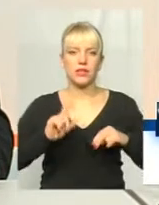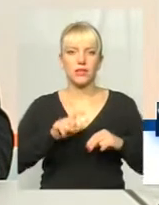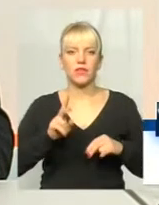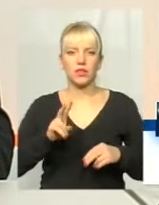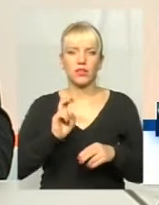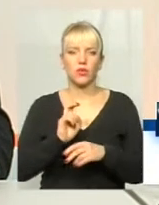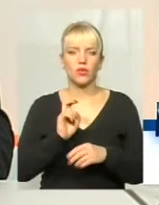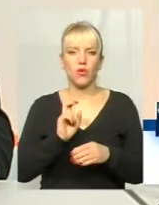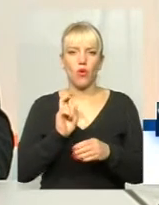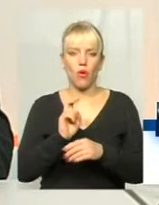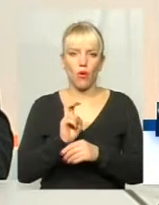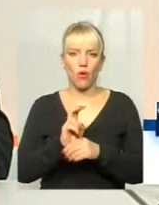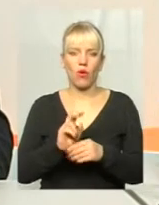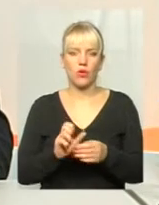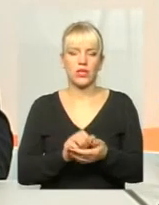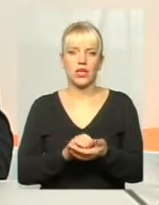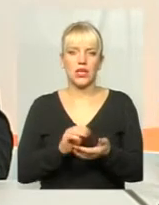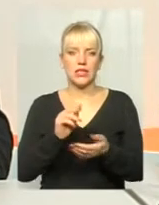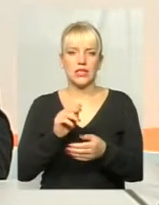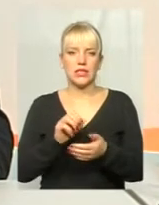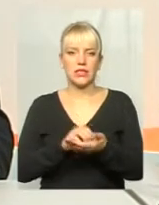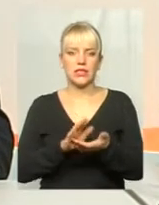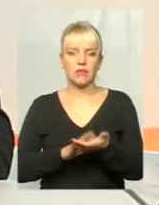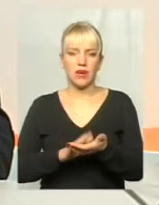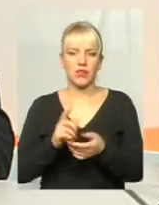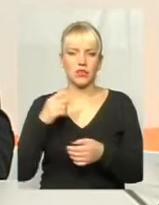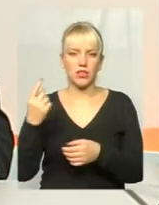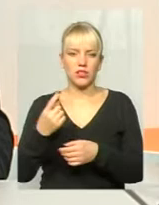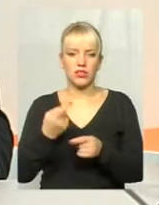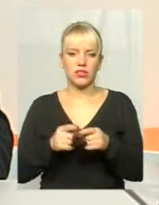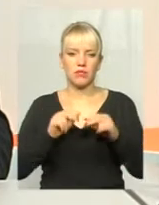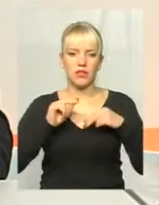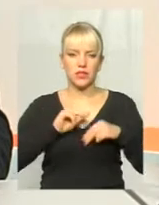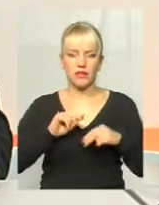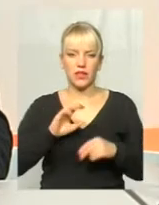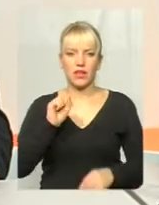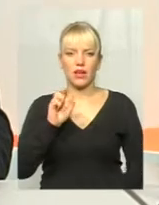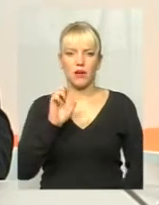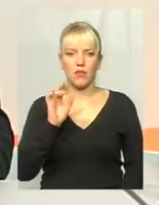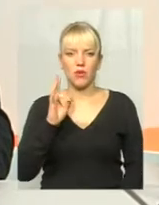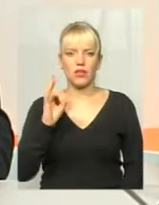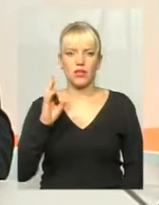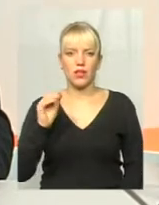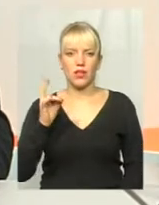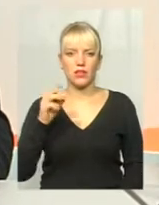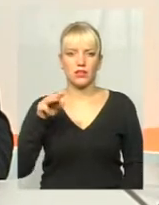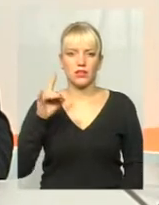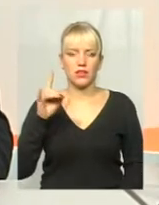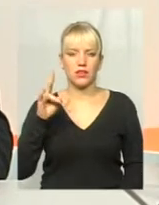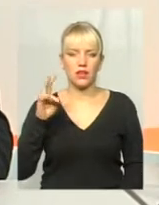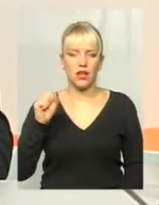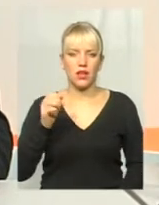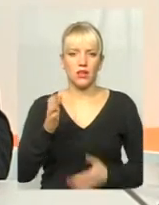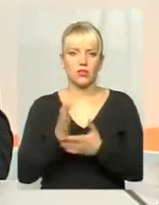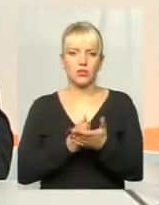ходять, знімають показники лічильника, це працівники абонентної служби, як вона тепер називається,